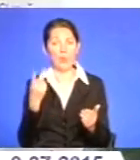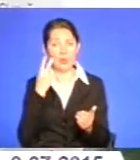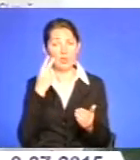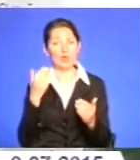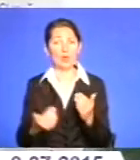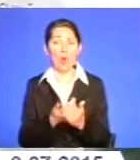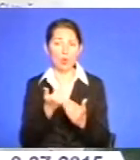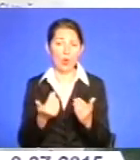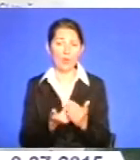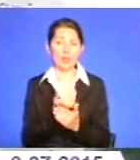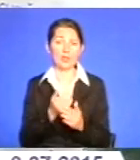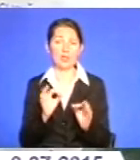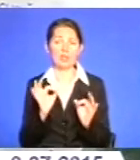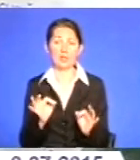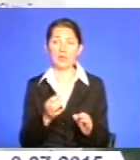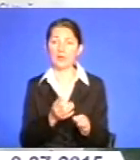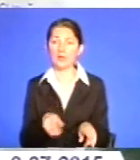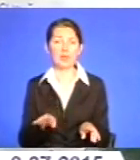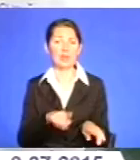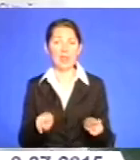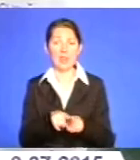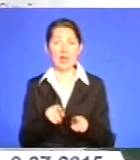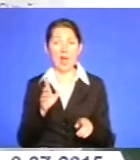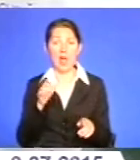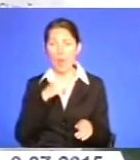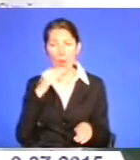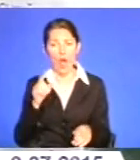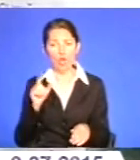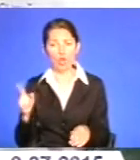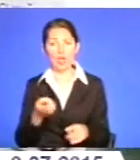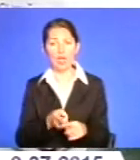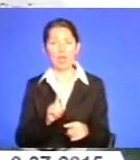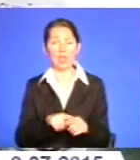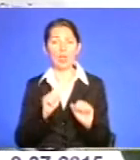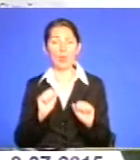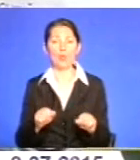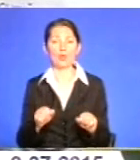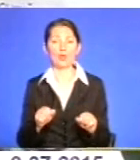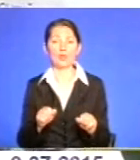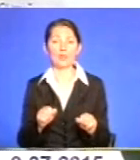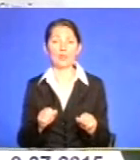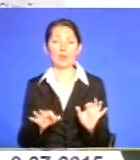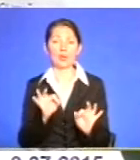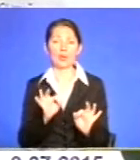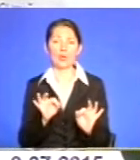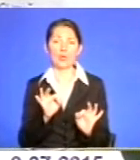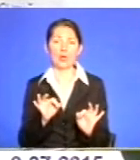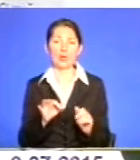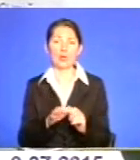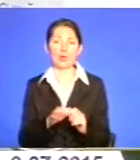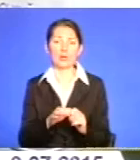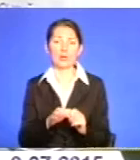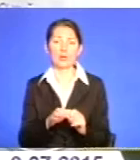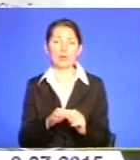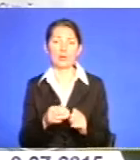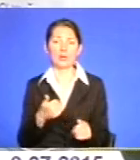Насправді не так багато людей, які можуть нормально відстоювати. Я